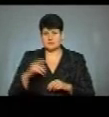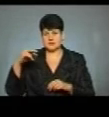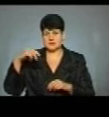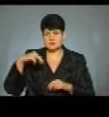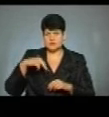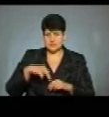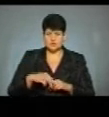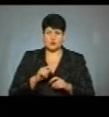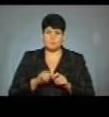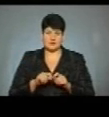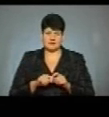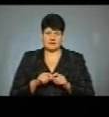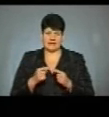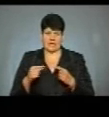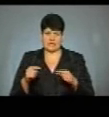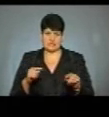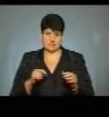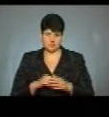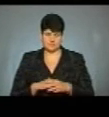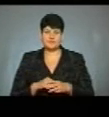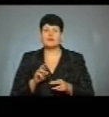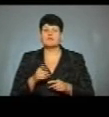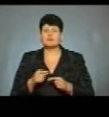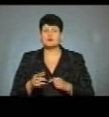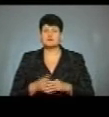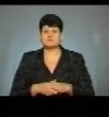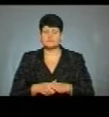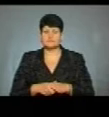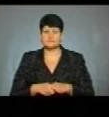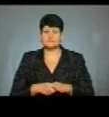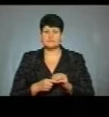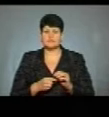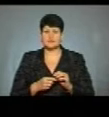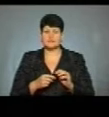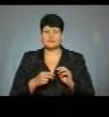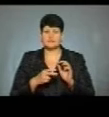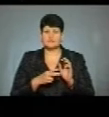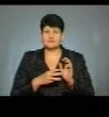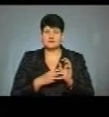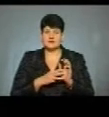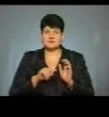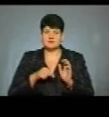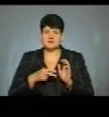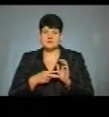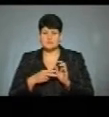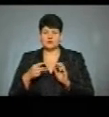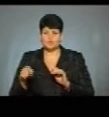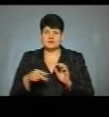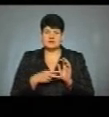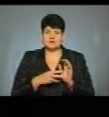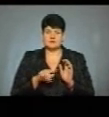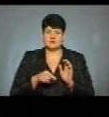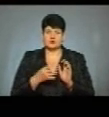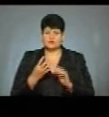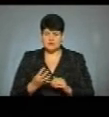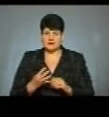щоб перевірити різницю. Тут, як вам різниця? Там 8,7, а тут 7,4. Акція «Ні цукровому